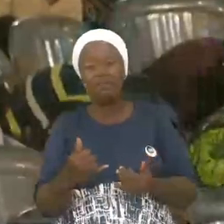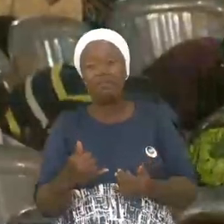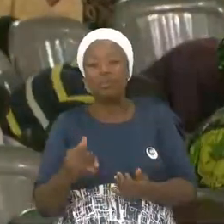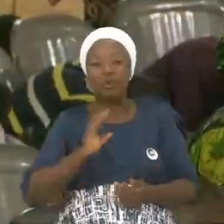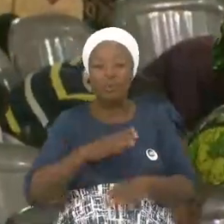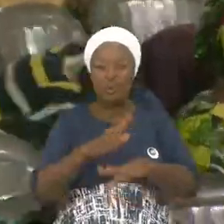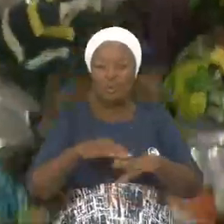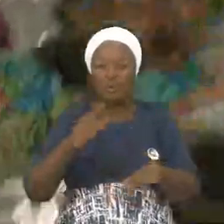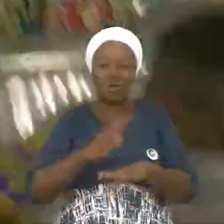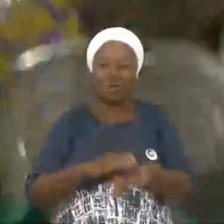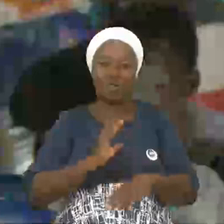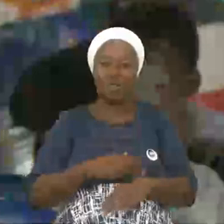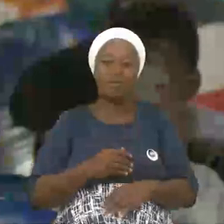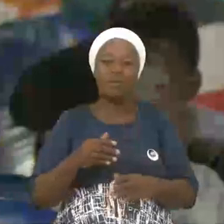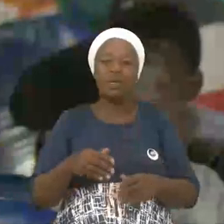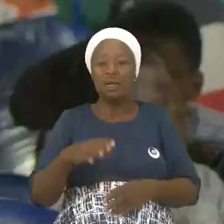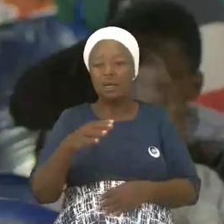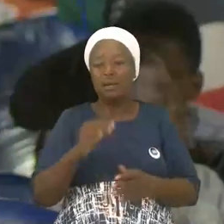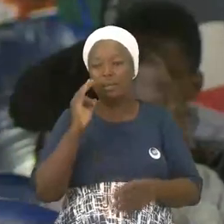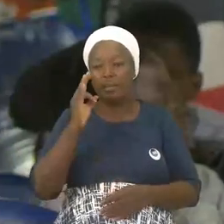Amen. Ça, c'est le salut maintenant.